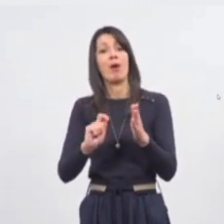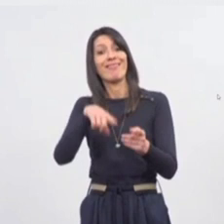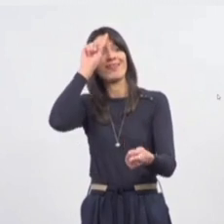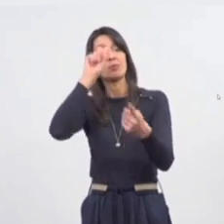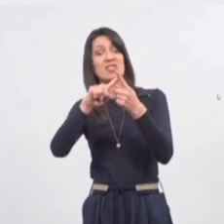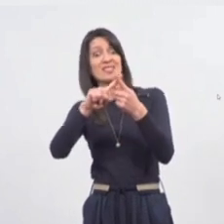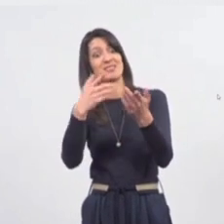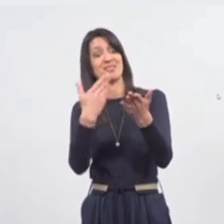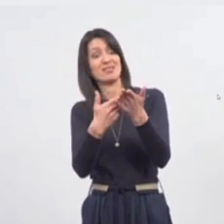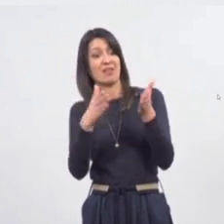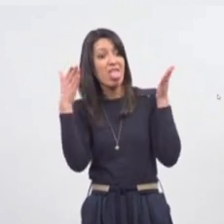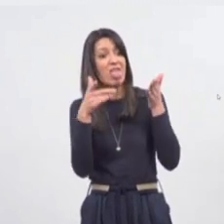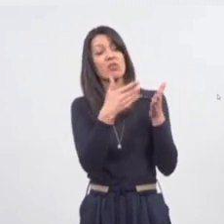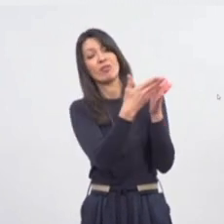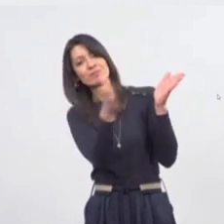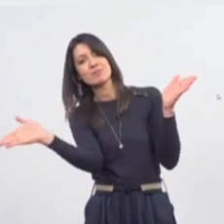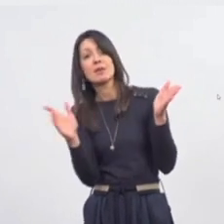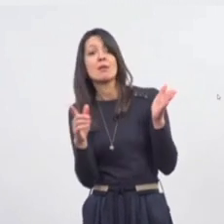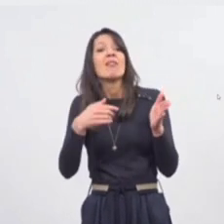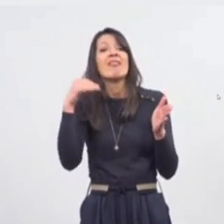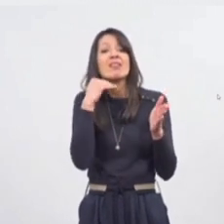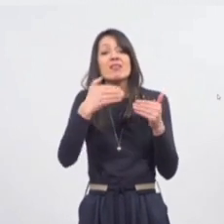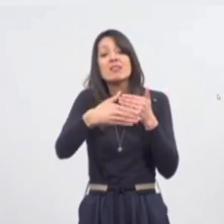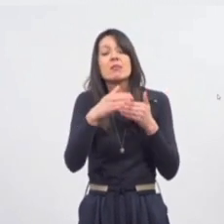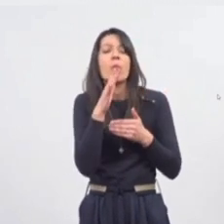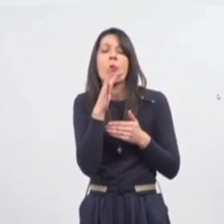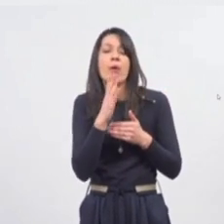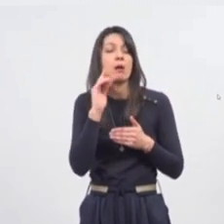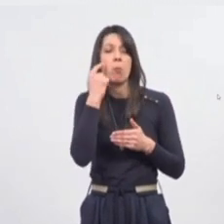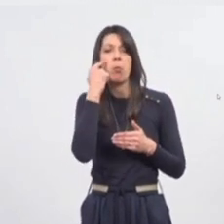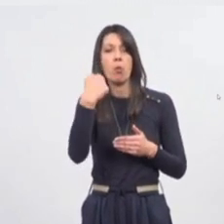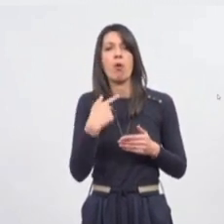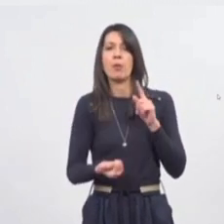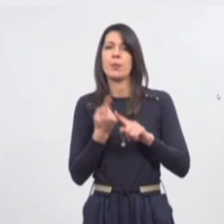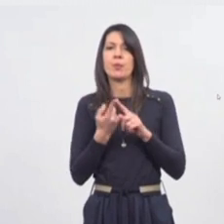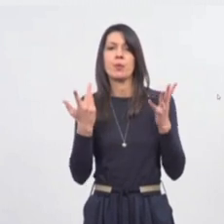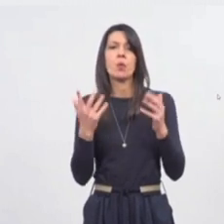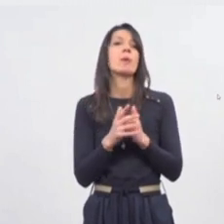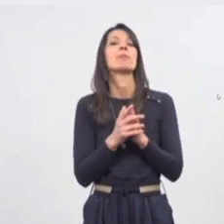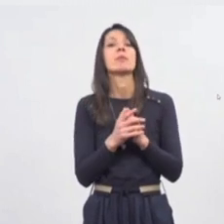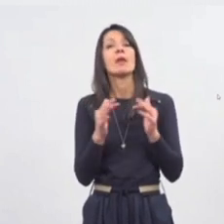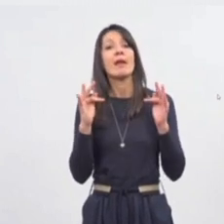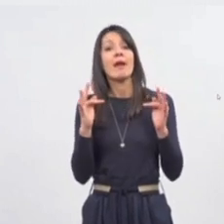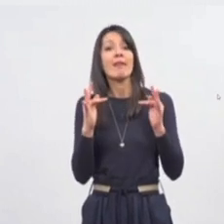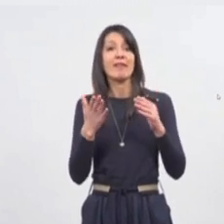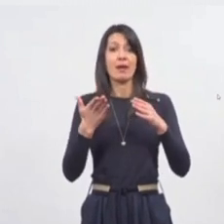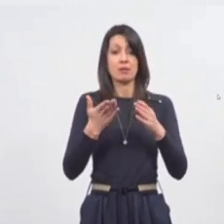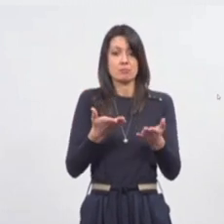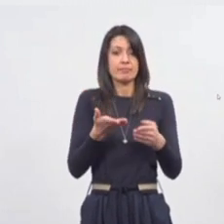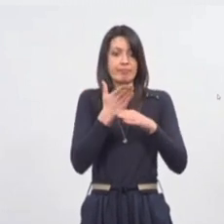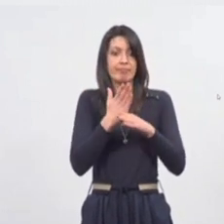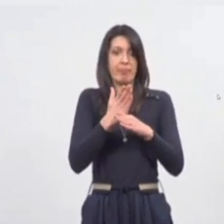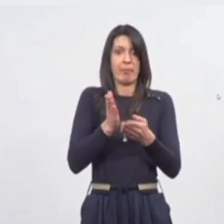pas se faire en quelques mois. C'est pour cela que pour moi, ce qui est très important, c'est que d'abord, dans le cadre des initiatives qui sont sur la table ou qui vont